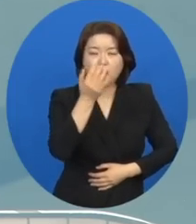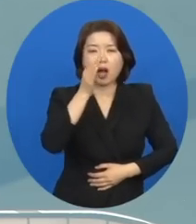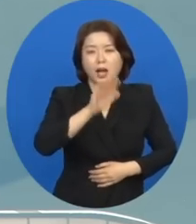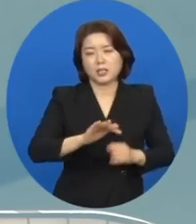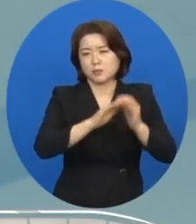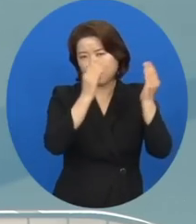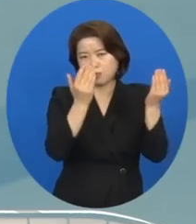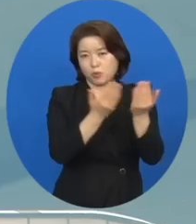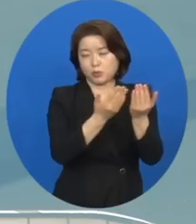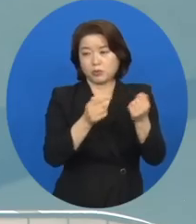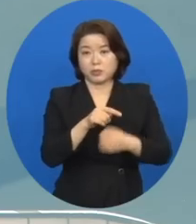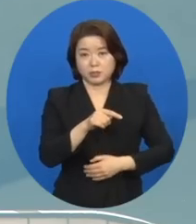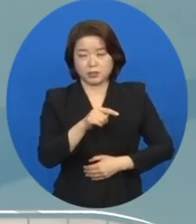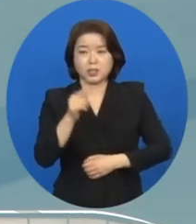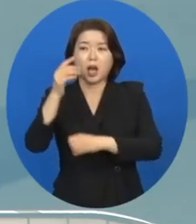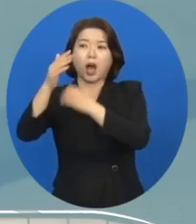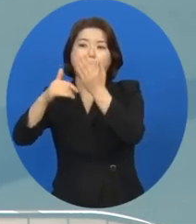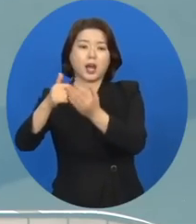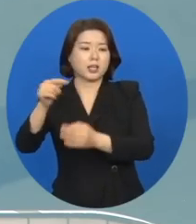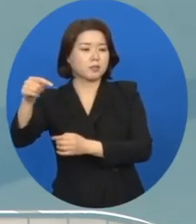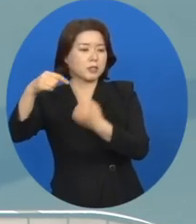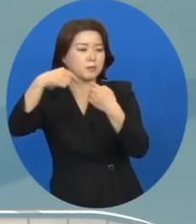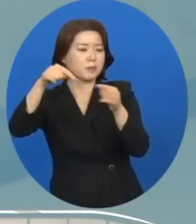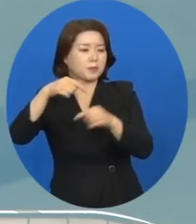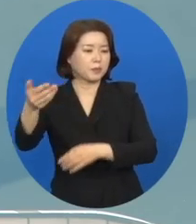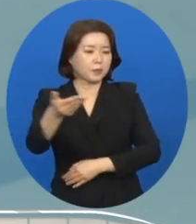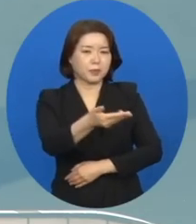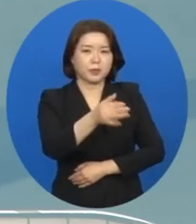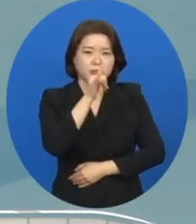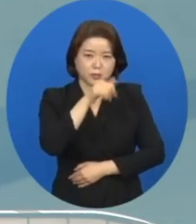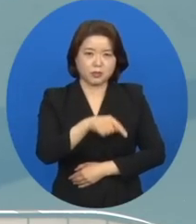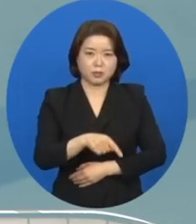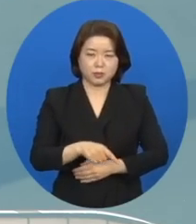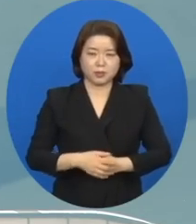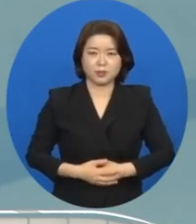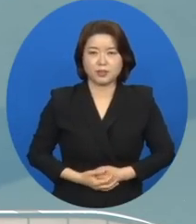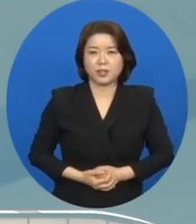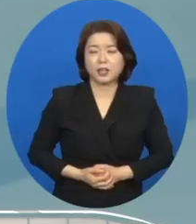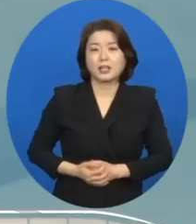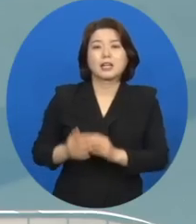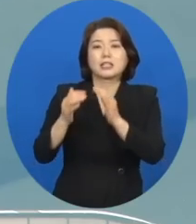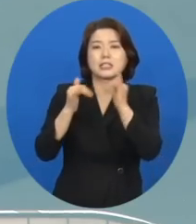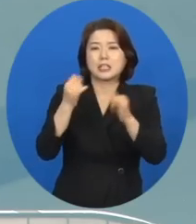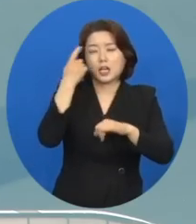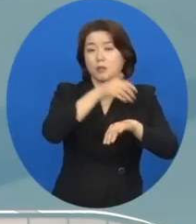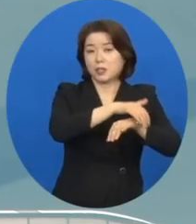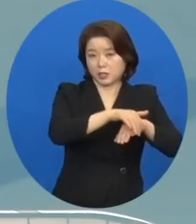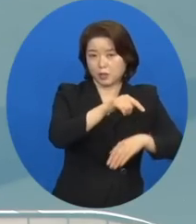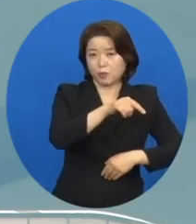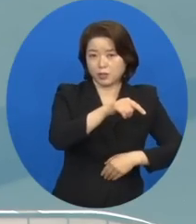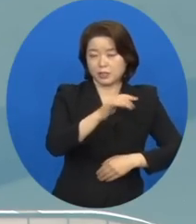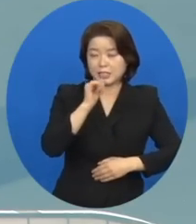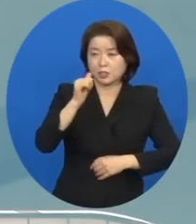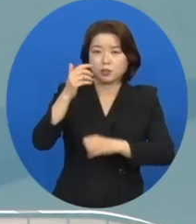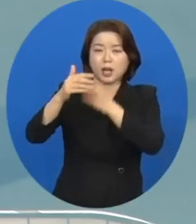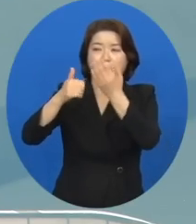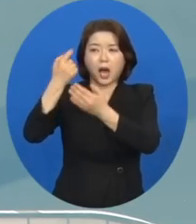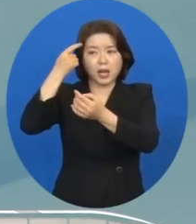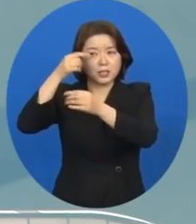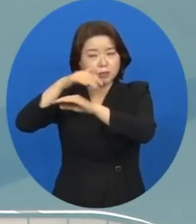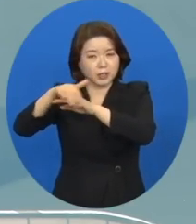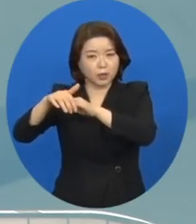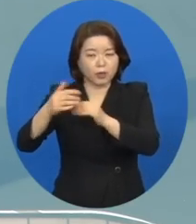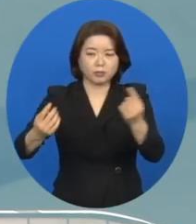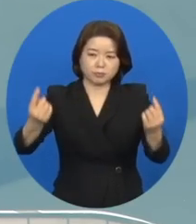다 하나님의 손안에 있어요. 그분의 뜻 가운데 있습니다. 인간의 모략은 절대로 하나님의 모략을 이겨낼 수